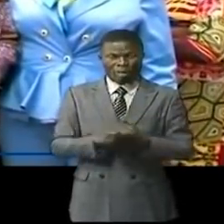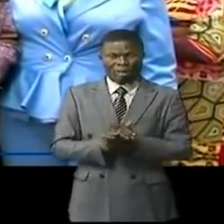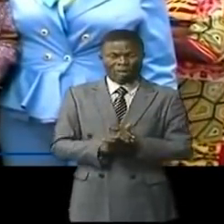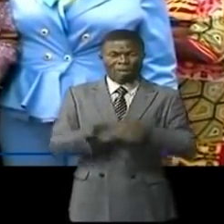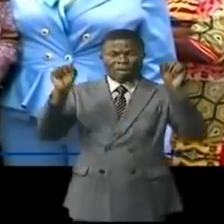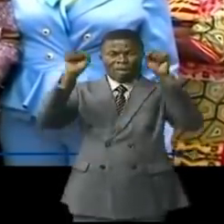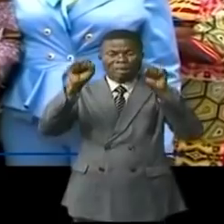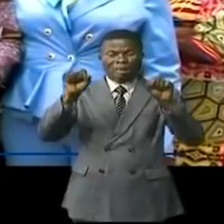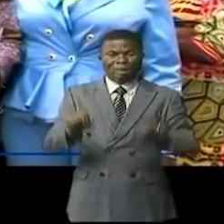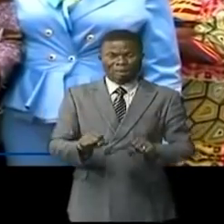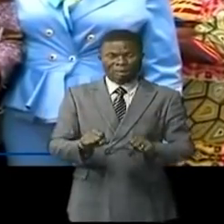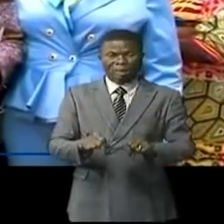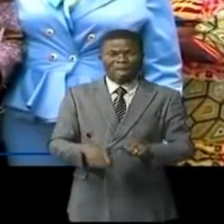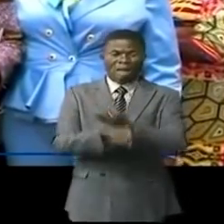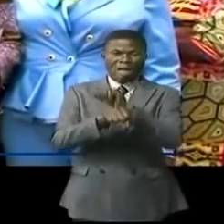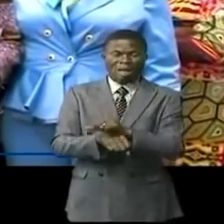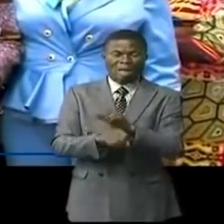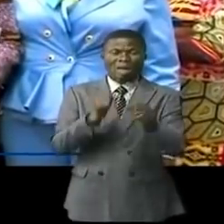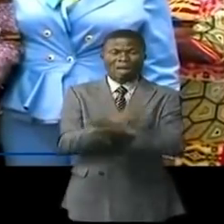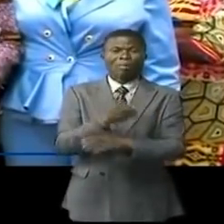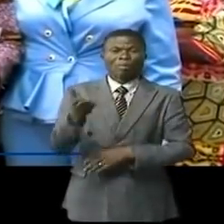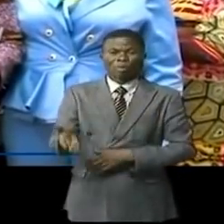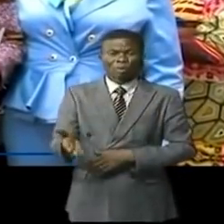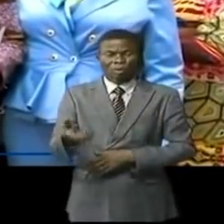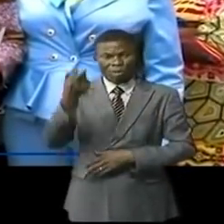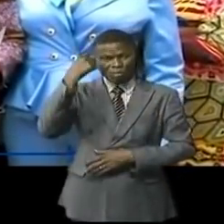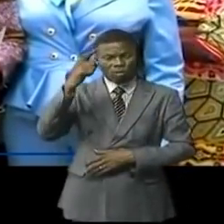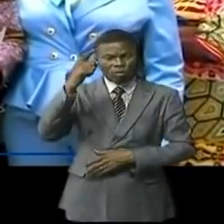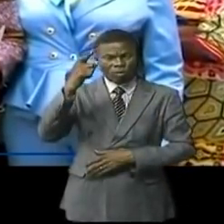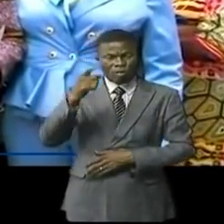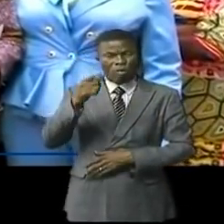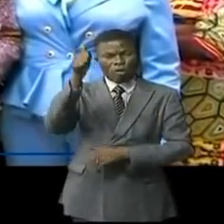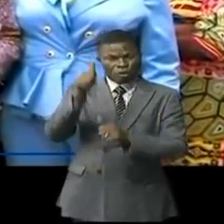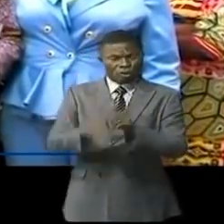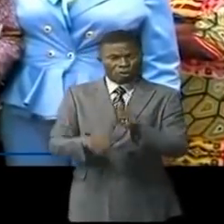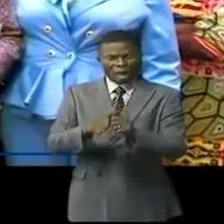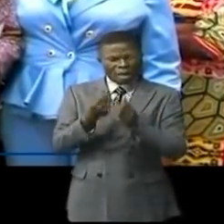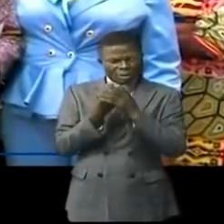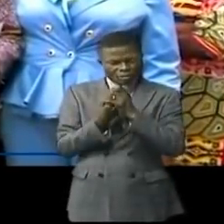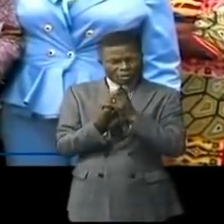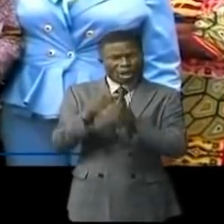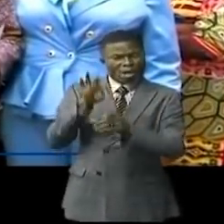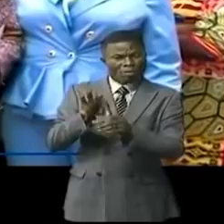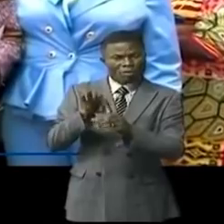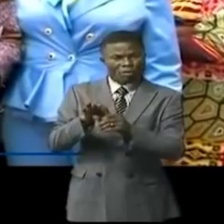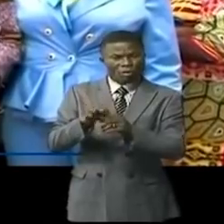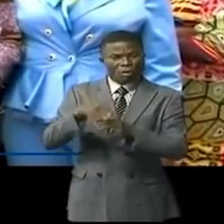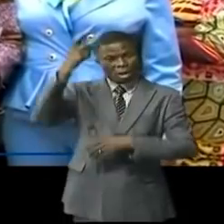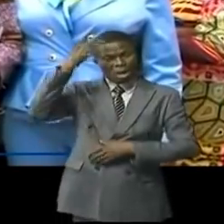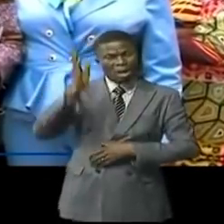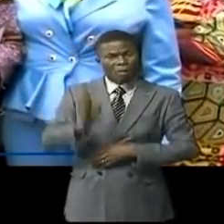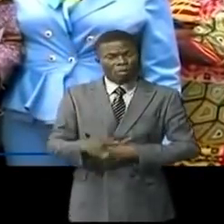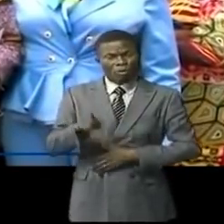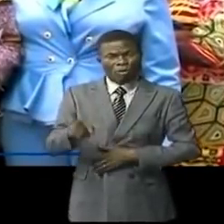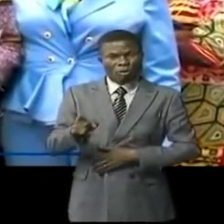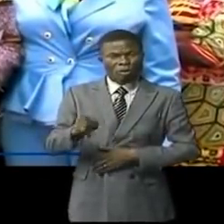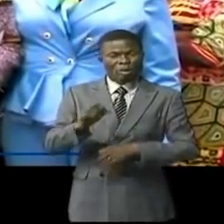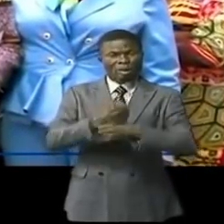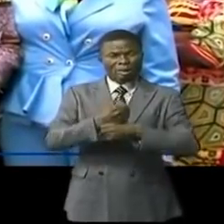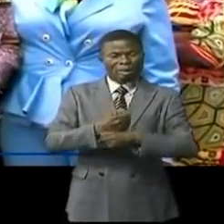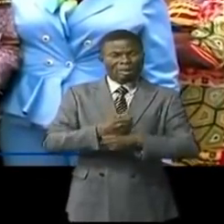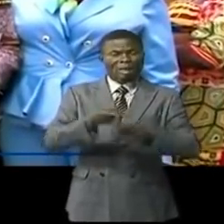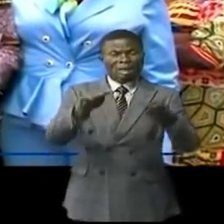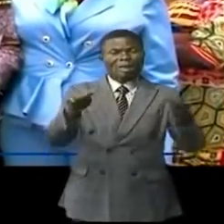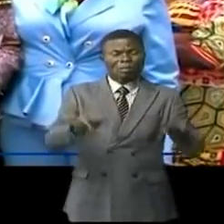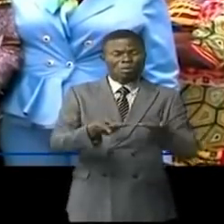système est mise en place pour qu'à chaque veille des élections, ces politiciens verraient créer des entités de